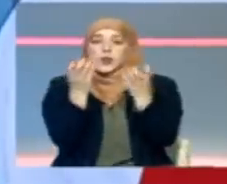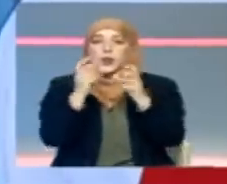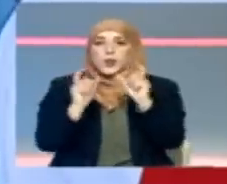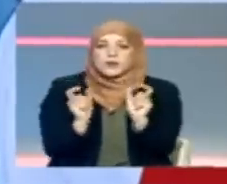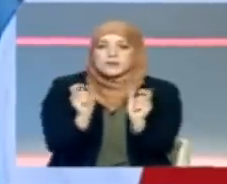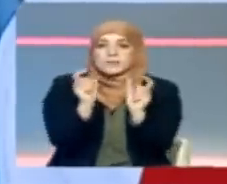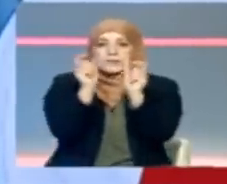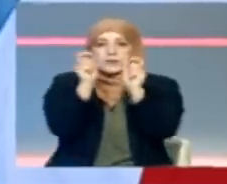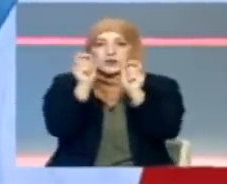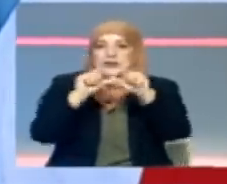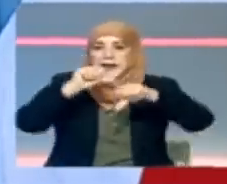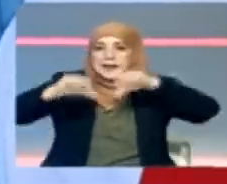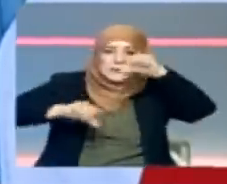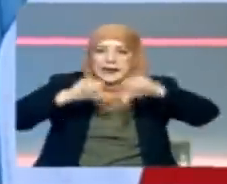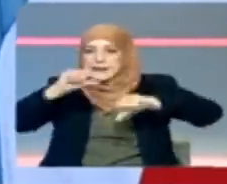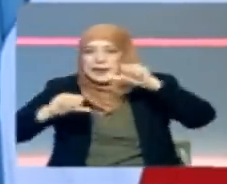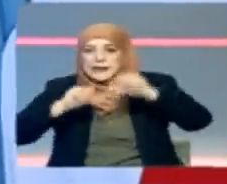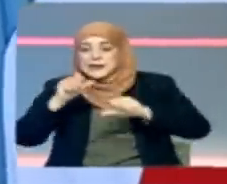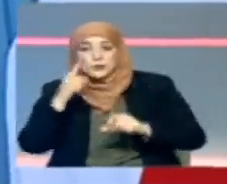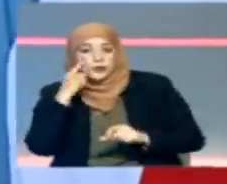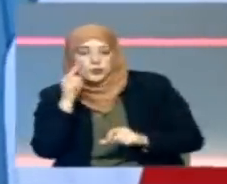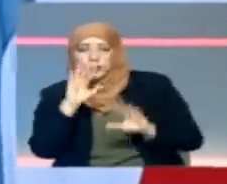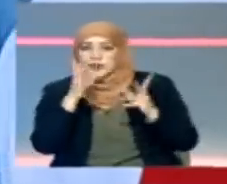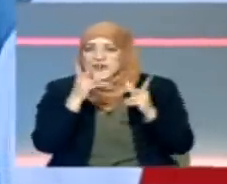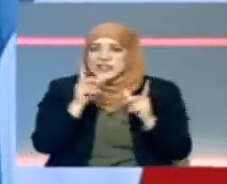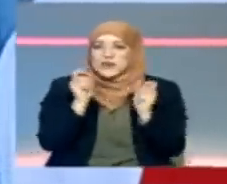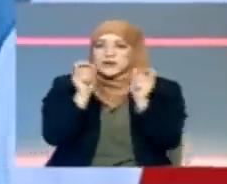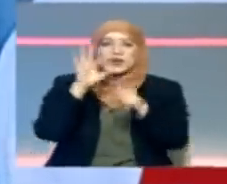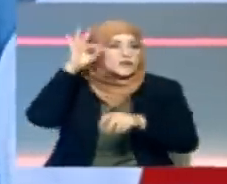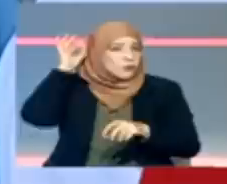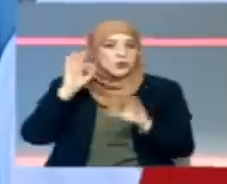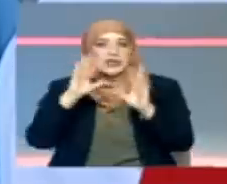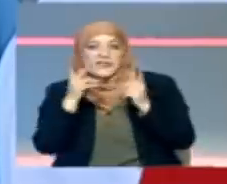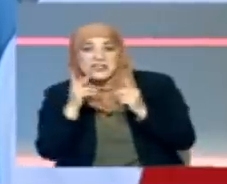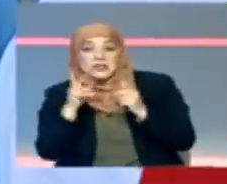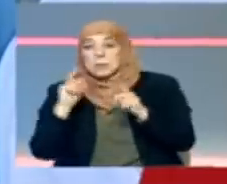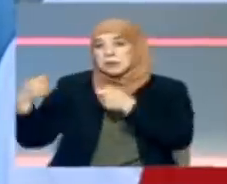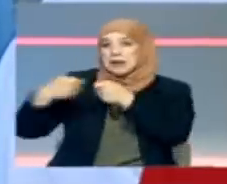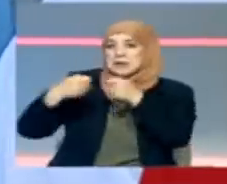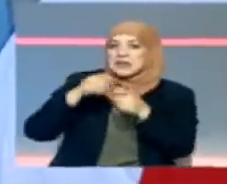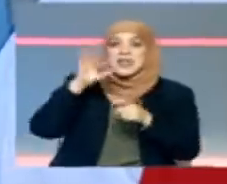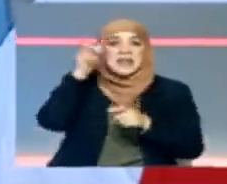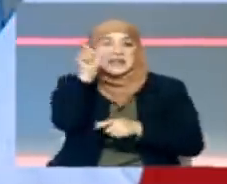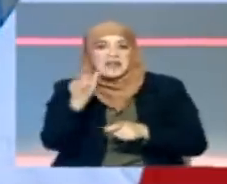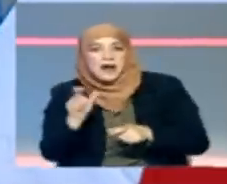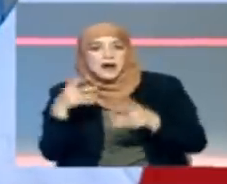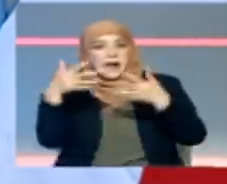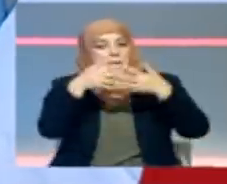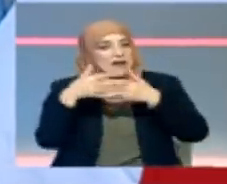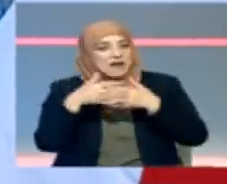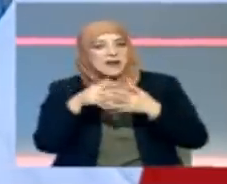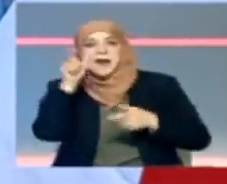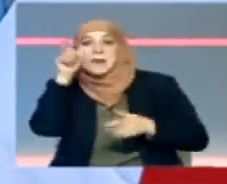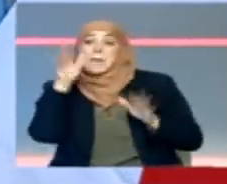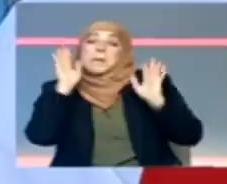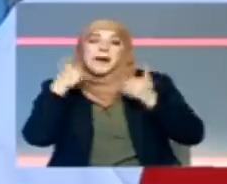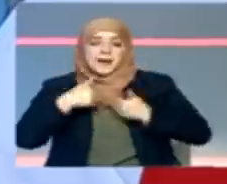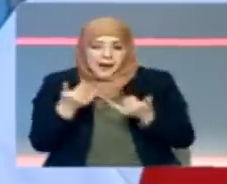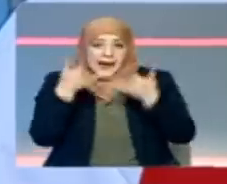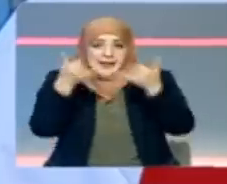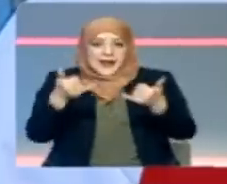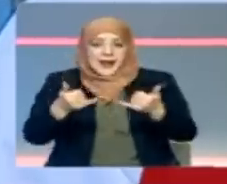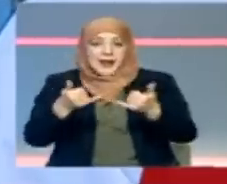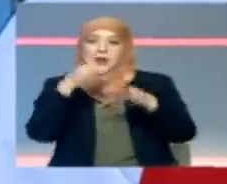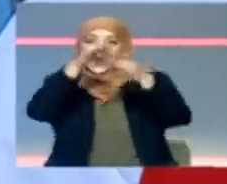نتأكدوا اللي الفيروس متاعنا متغير ولا يشبه إيطاليا ولا الصين ولا أمريكا. لحد الآن معناها